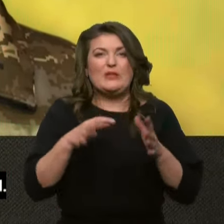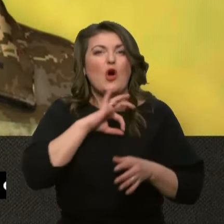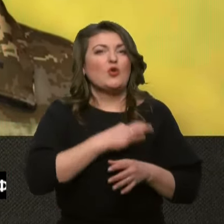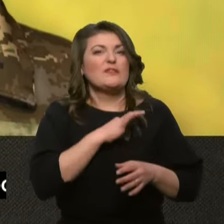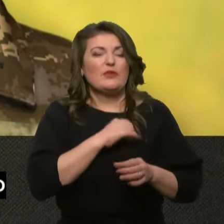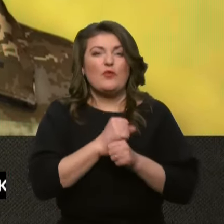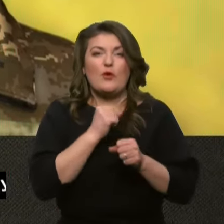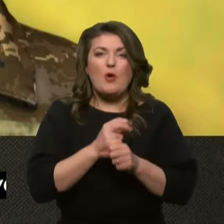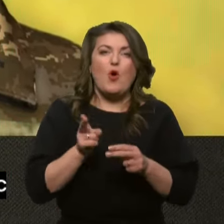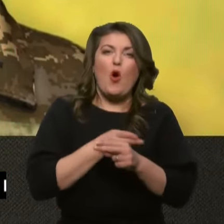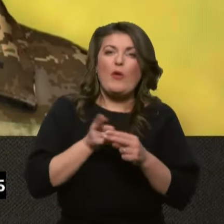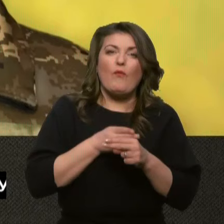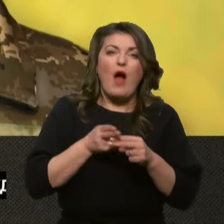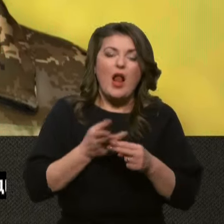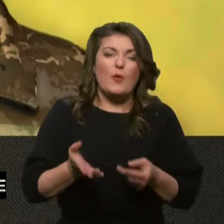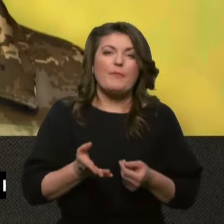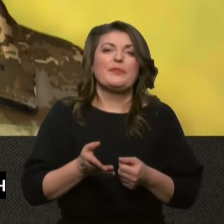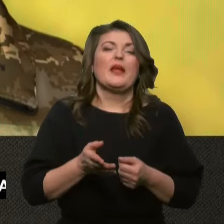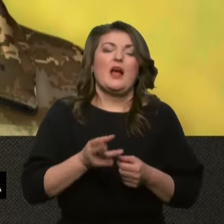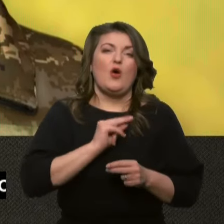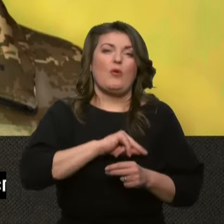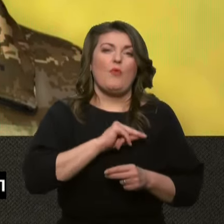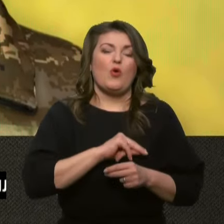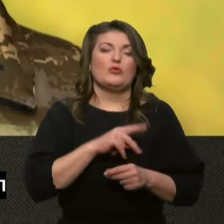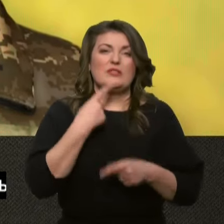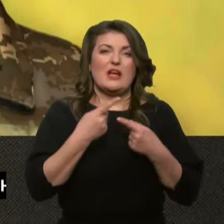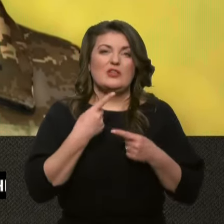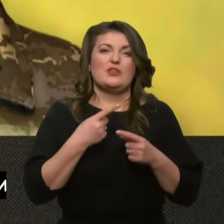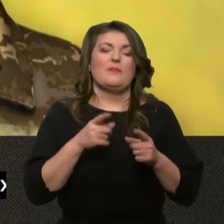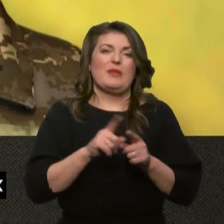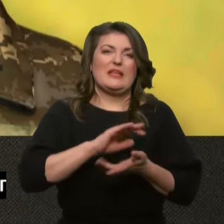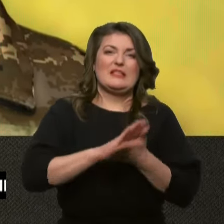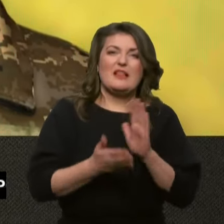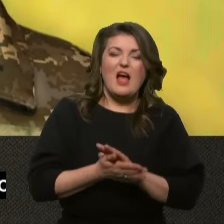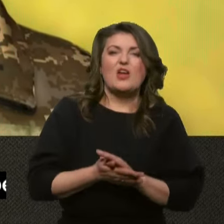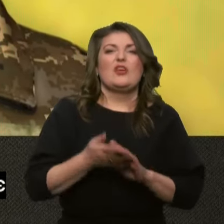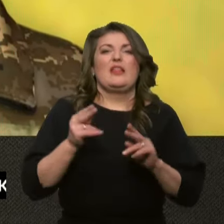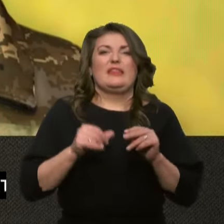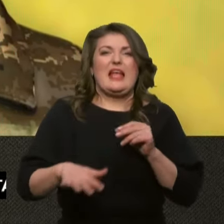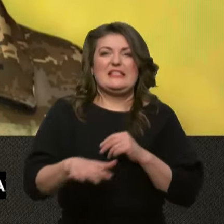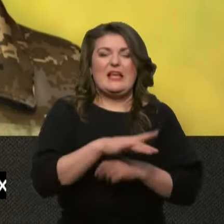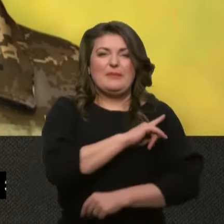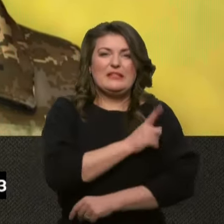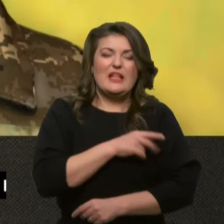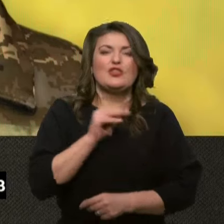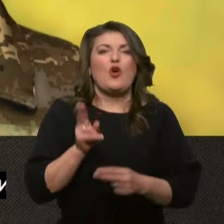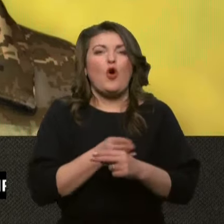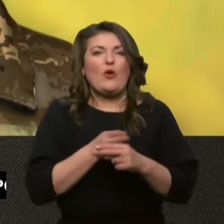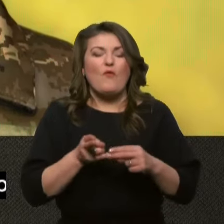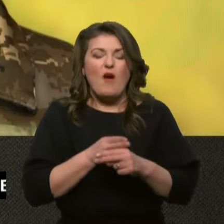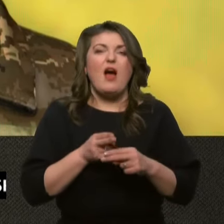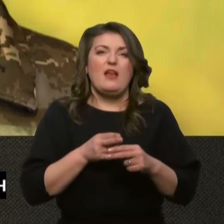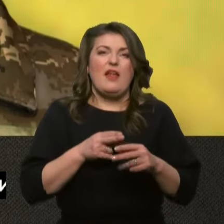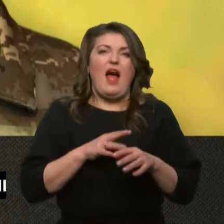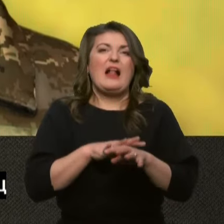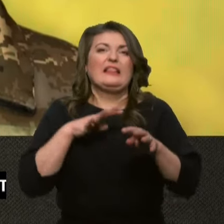розвідувальну роботу, коригувальну роботу, скажімо, злагодження наземних сил чи коригування